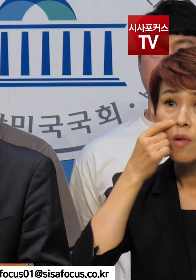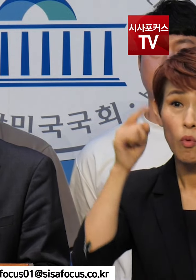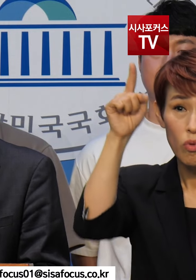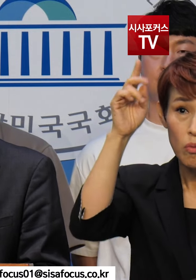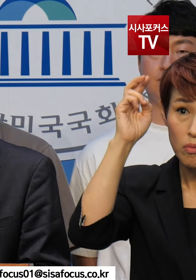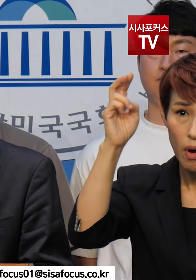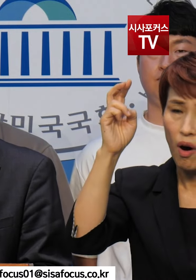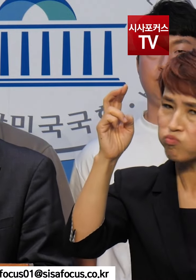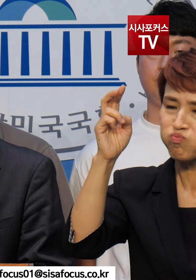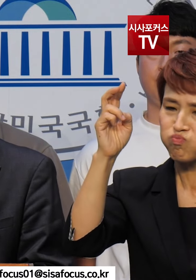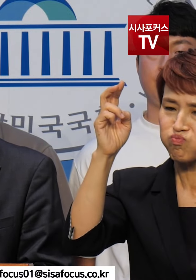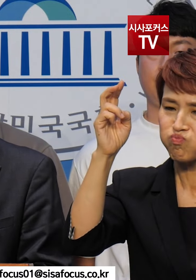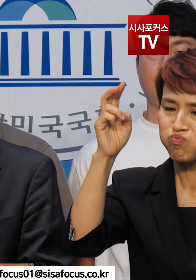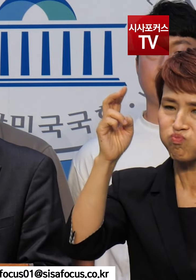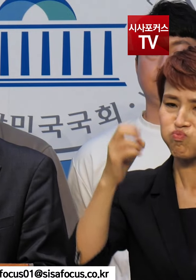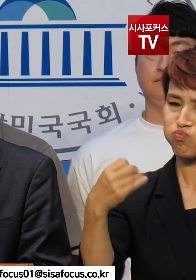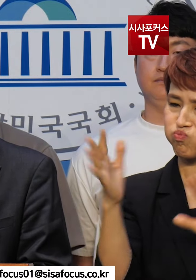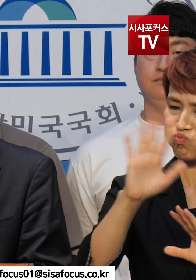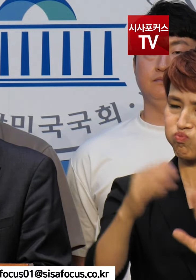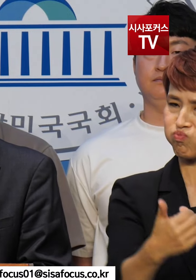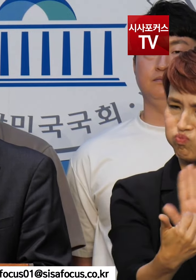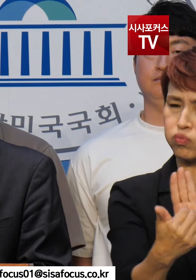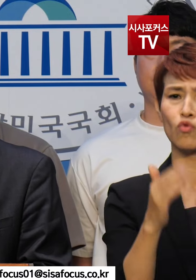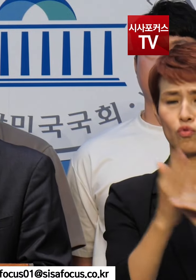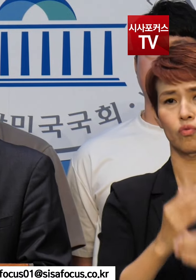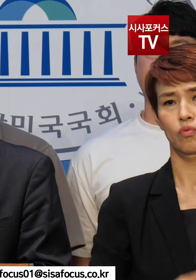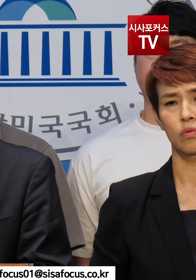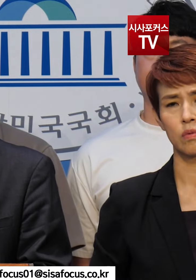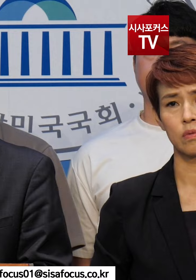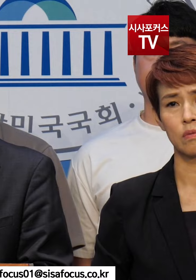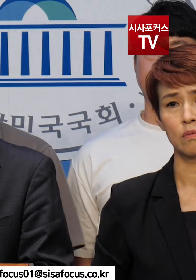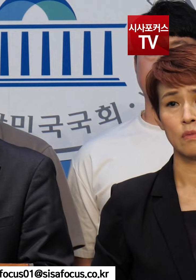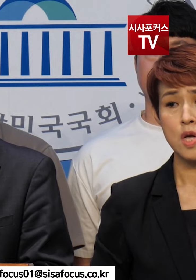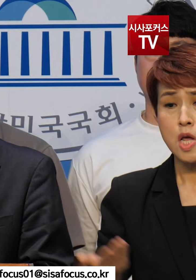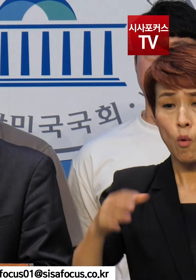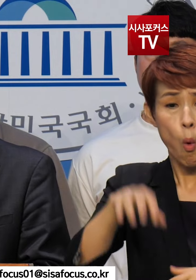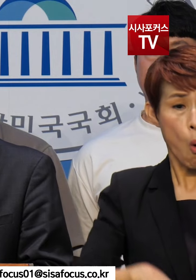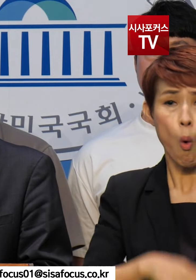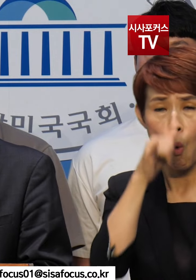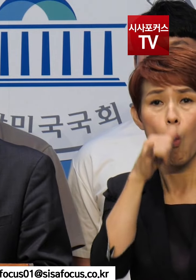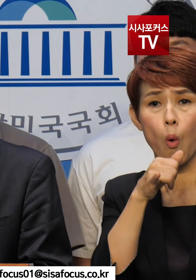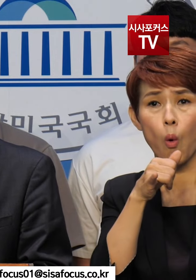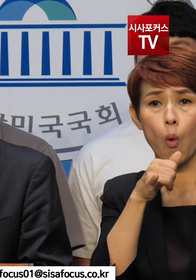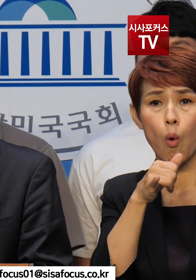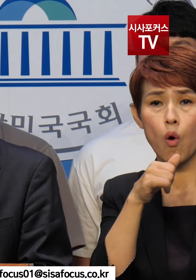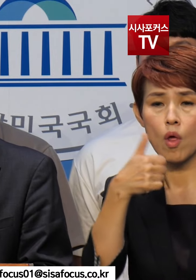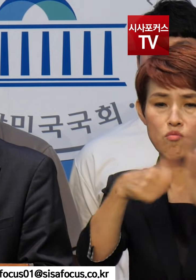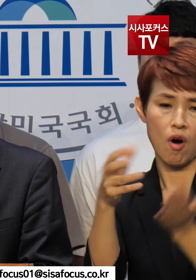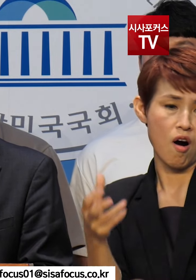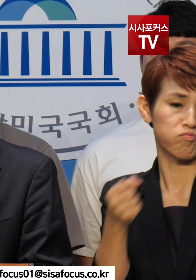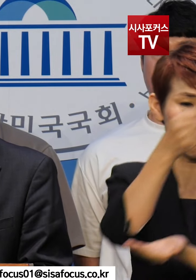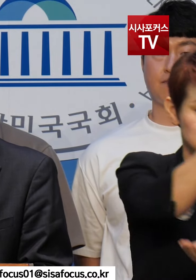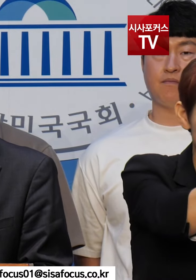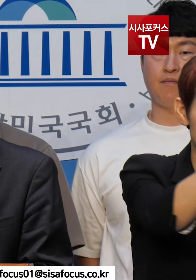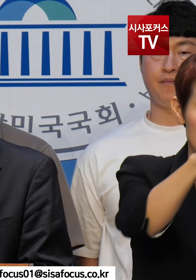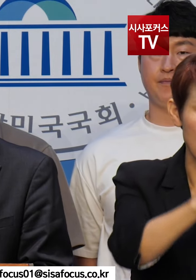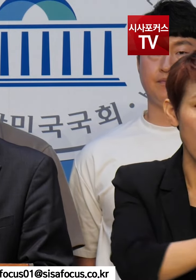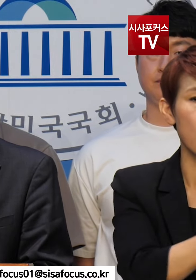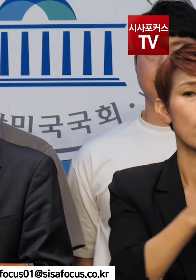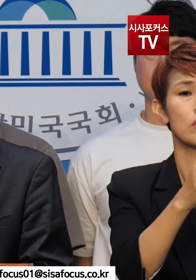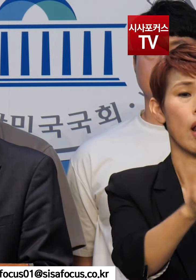니또덴코는 완강하게 대화를 거부했습니다. 일할 곳이 있는데도 물량 이전에 따른 신규